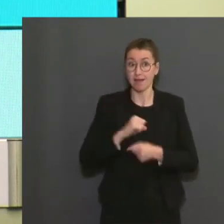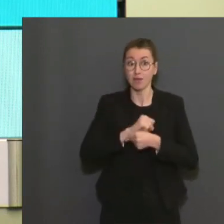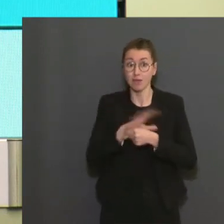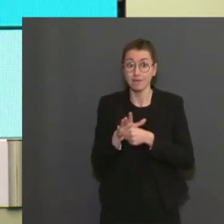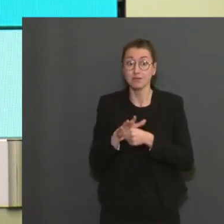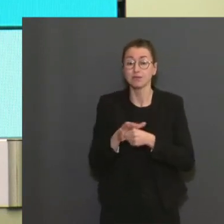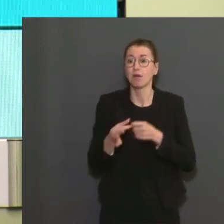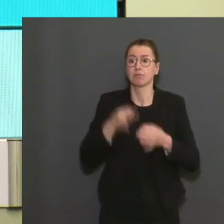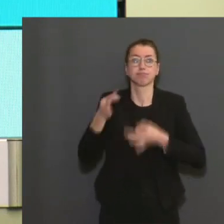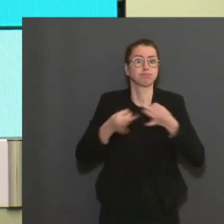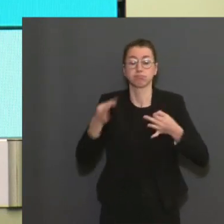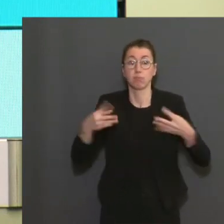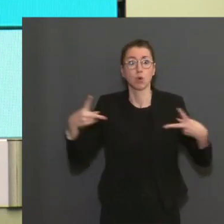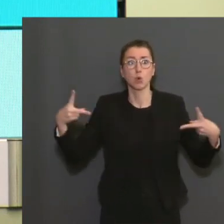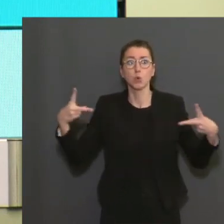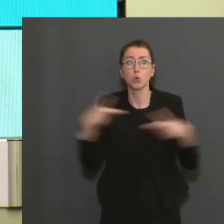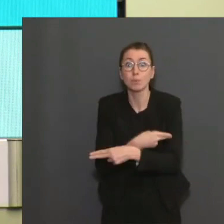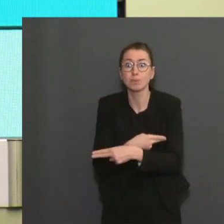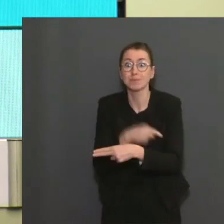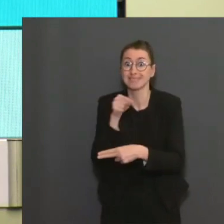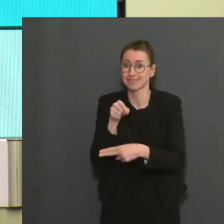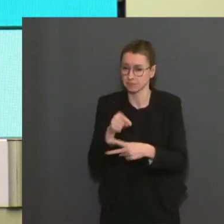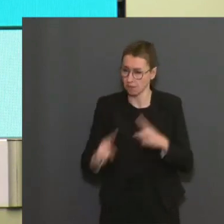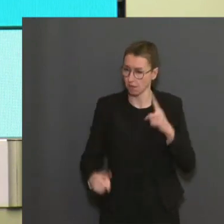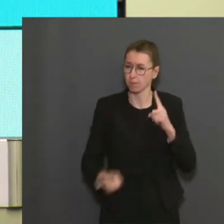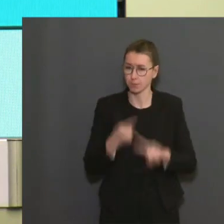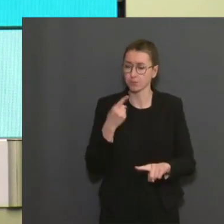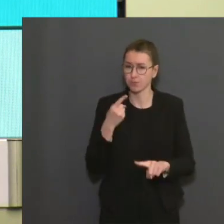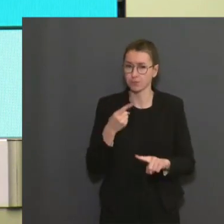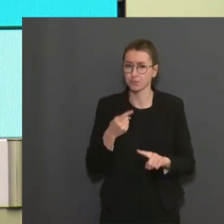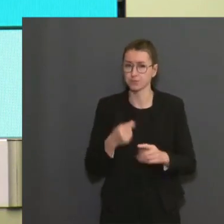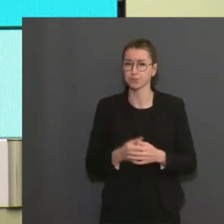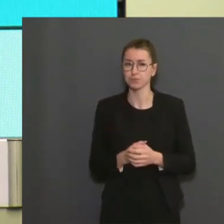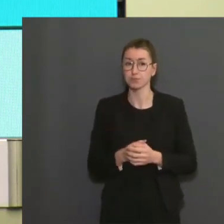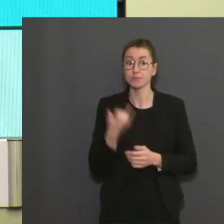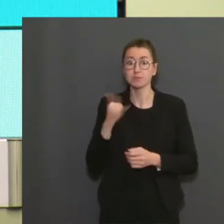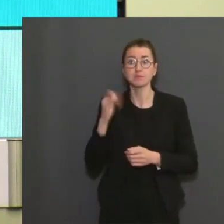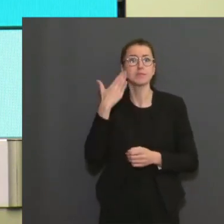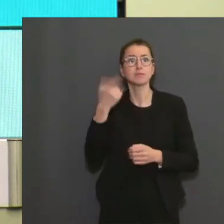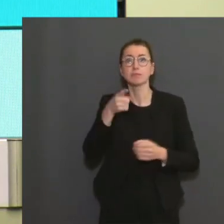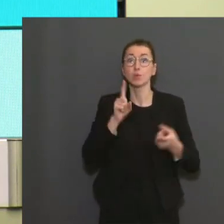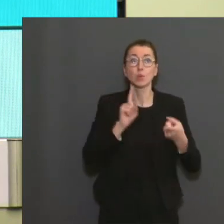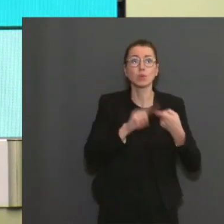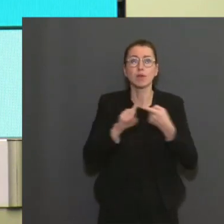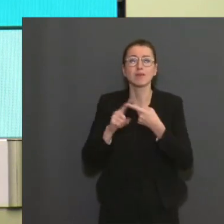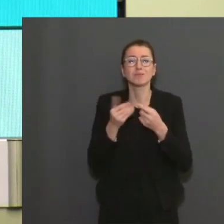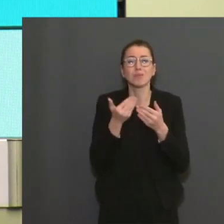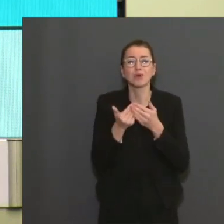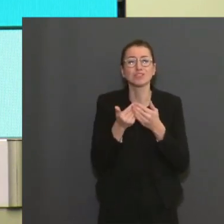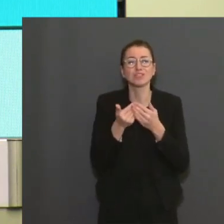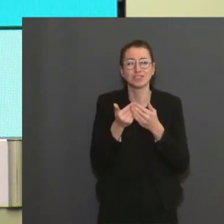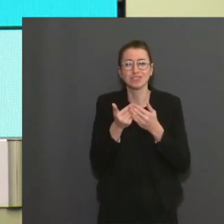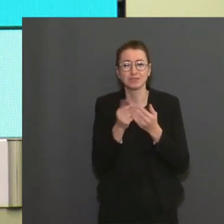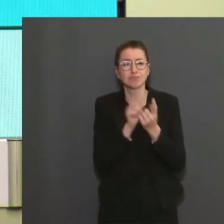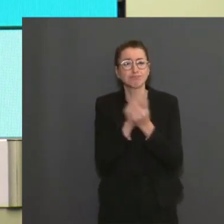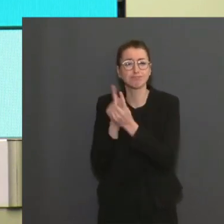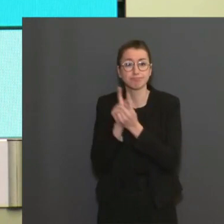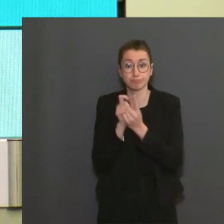qu'actuellement, parmi les contacts proches, il y a à peu près 1 personne sur 3 qui se révèle